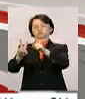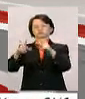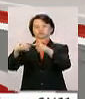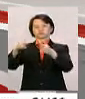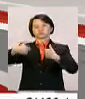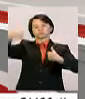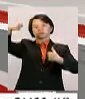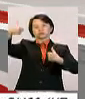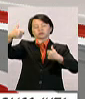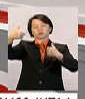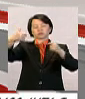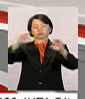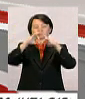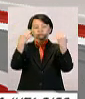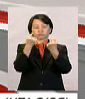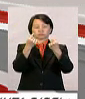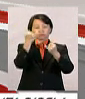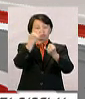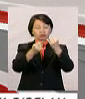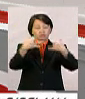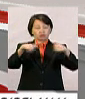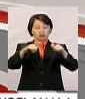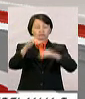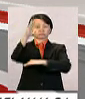pada perlawanan terakhir peringkat kumpulan tengah hari tadi.